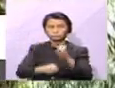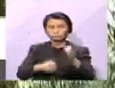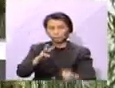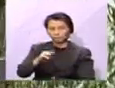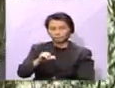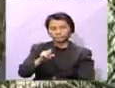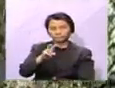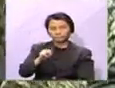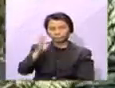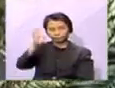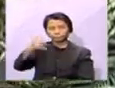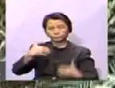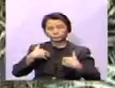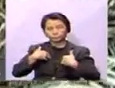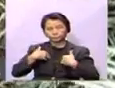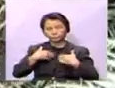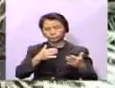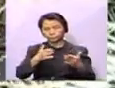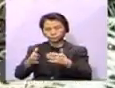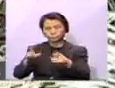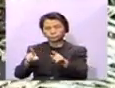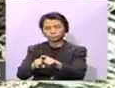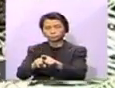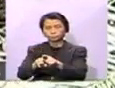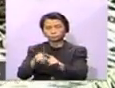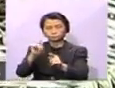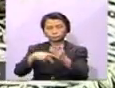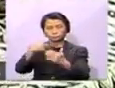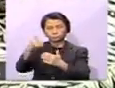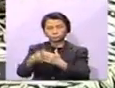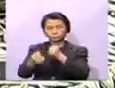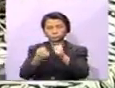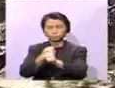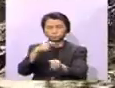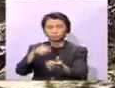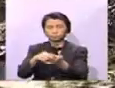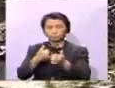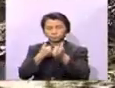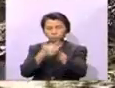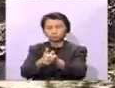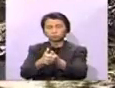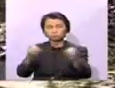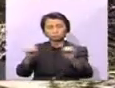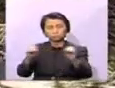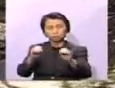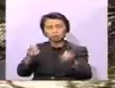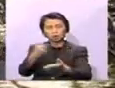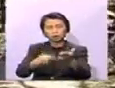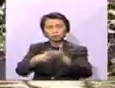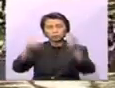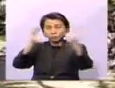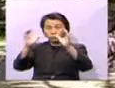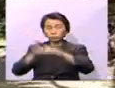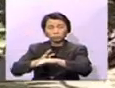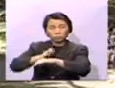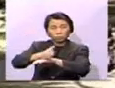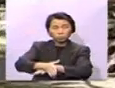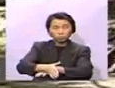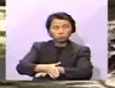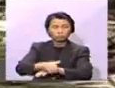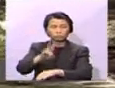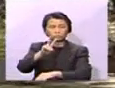msm dijangka berada dalam aliran sama seperti trajektori tahun ini berdasarkan ketiadaan sebarang cuaca melampau